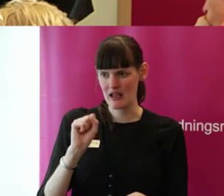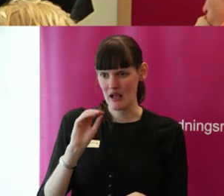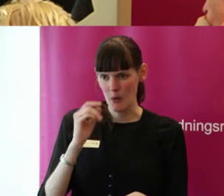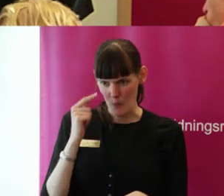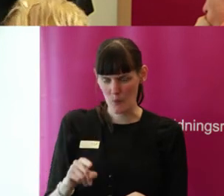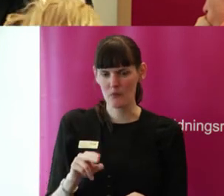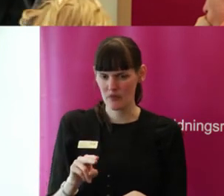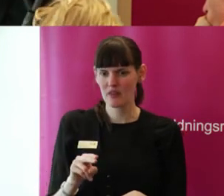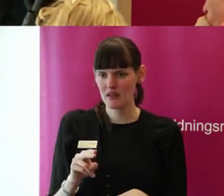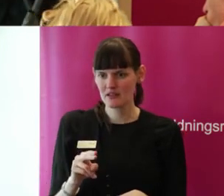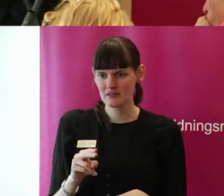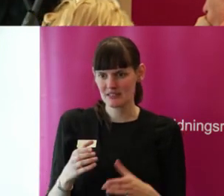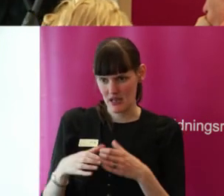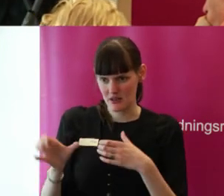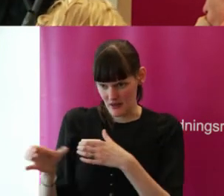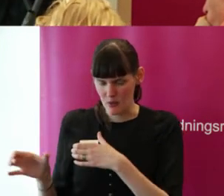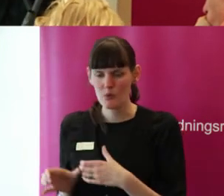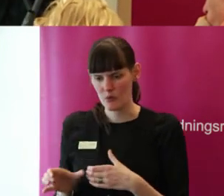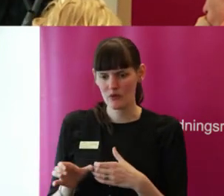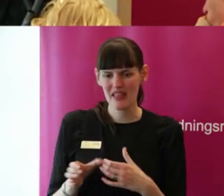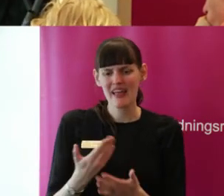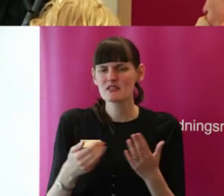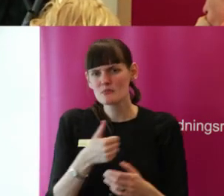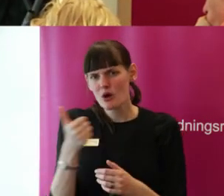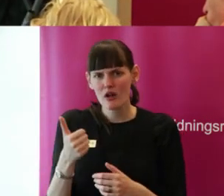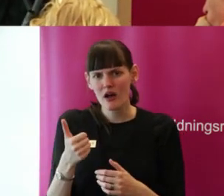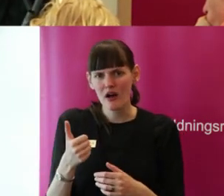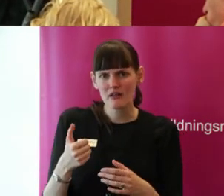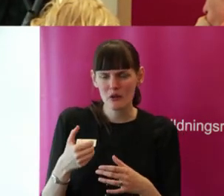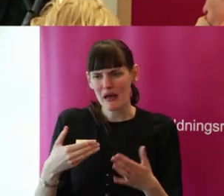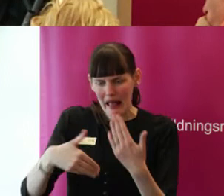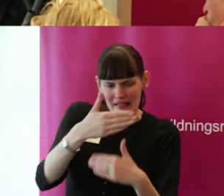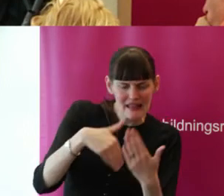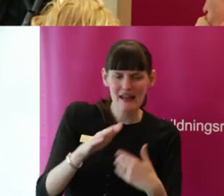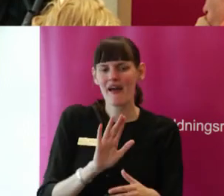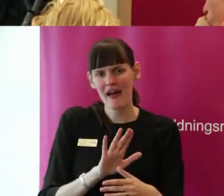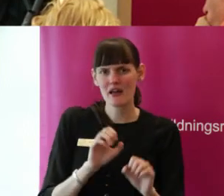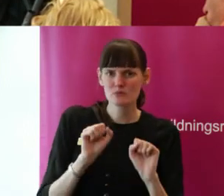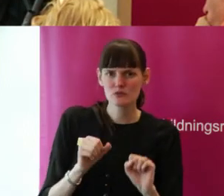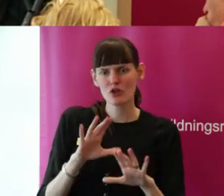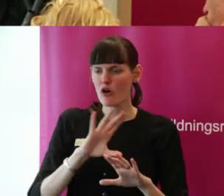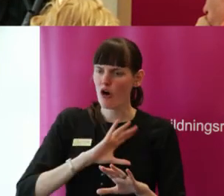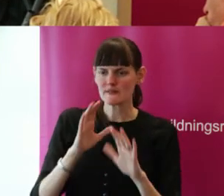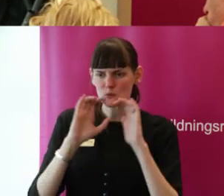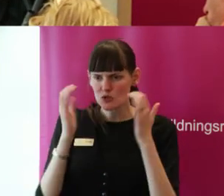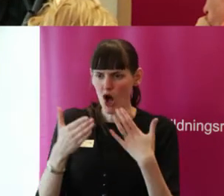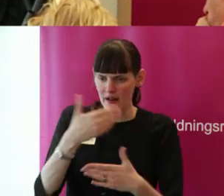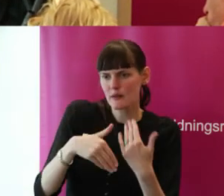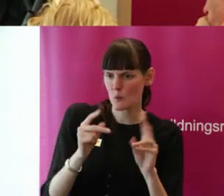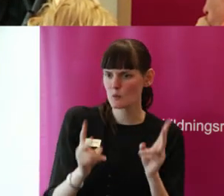gemensam funktion. Inte bara deltagare med åldersintegrering utan också socialpedagogiska effekter. Det är det